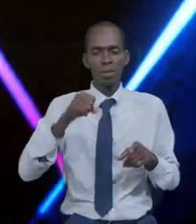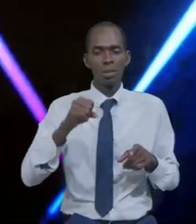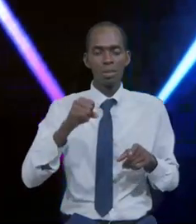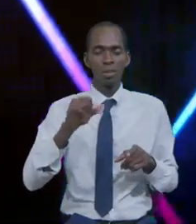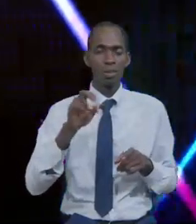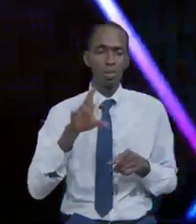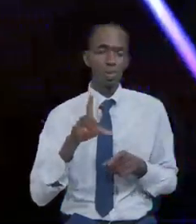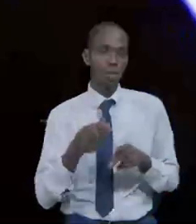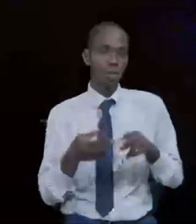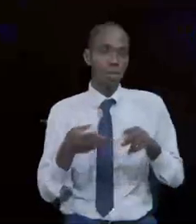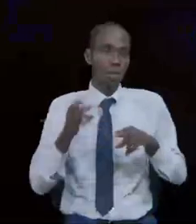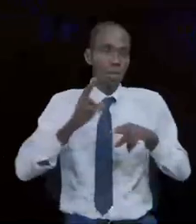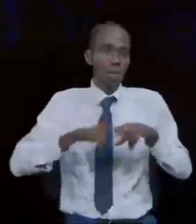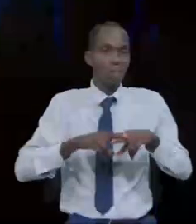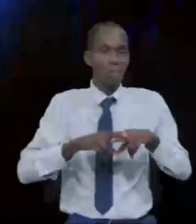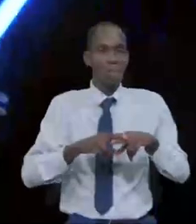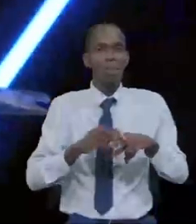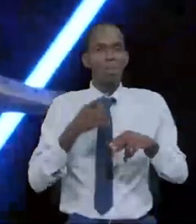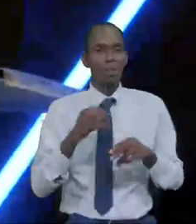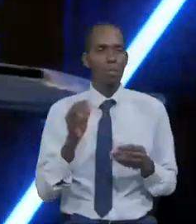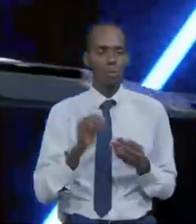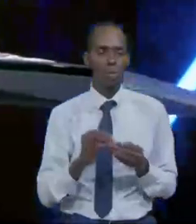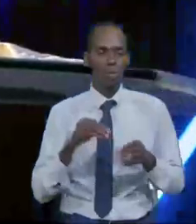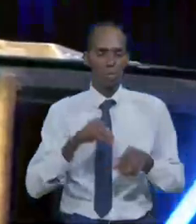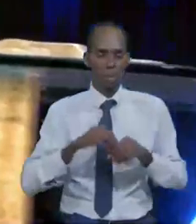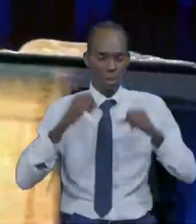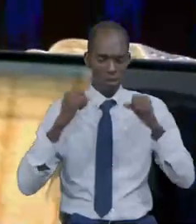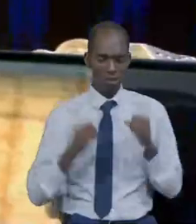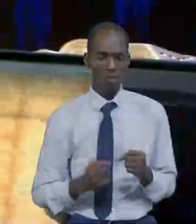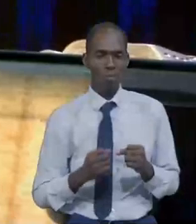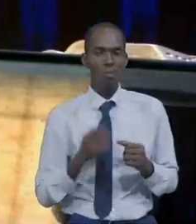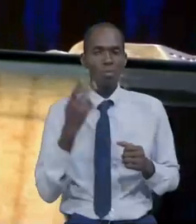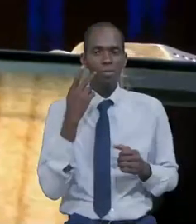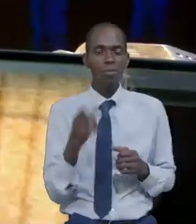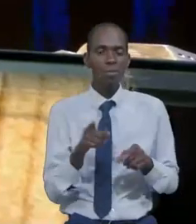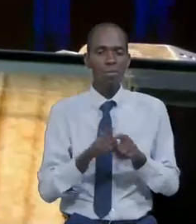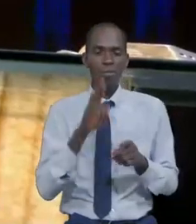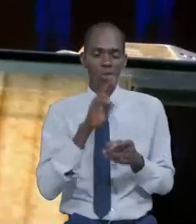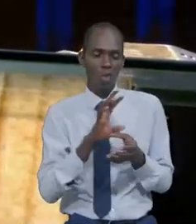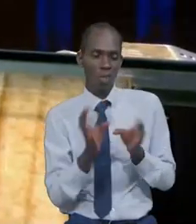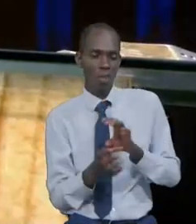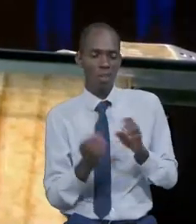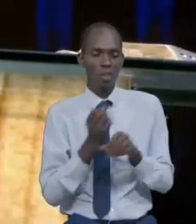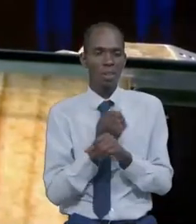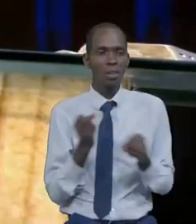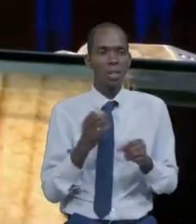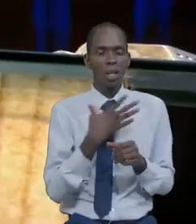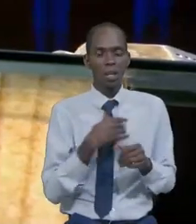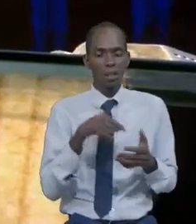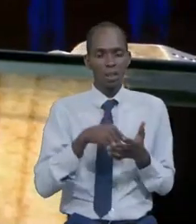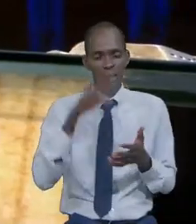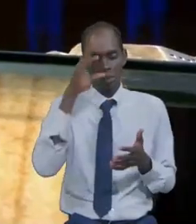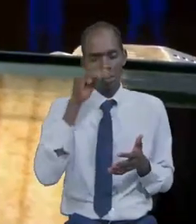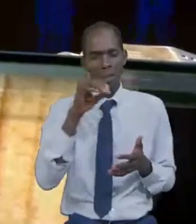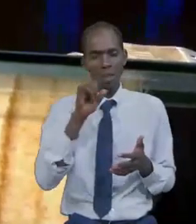de plus en plus, comme je le dis, lorsqu'on se convertit et on a eu un bébé en Christ, il priait,